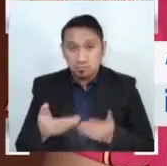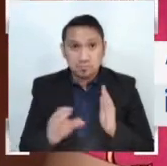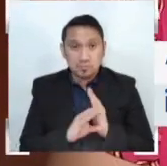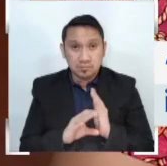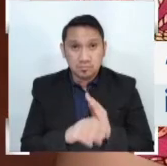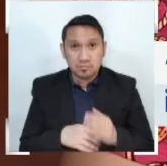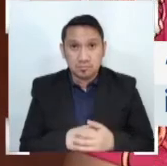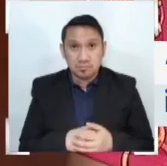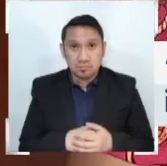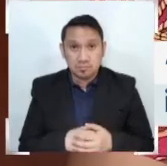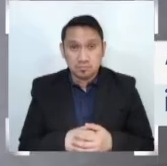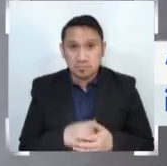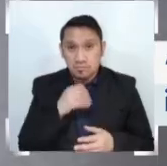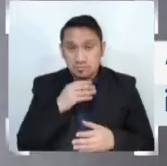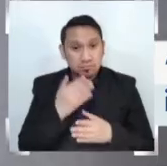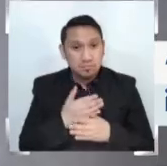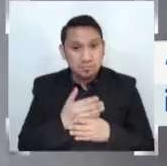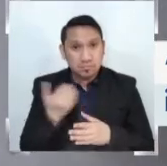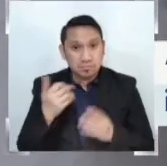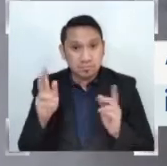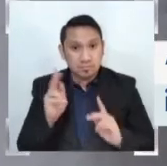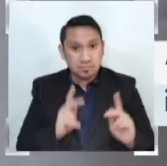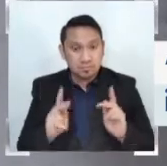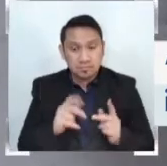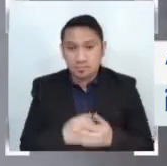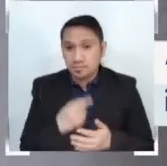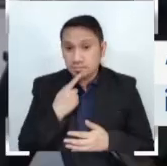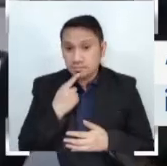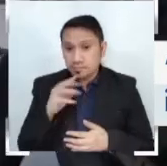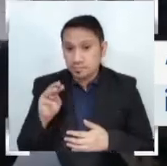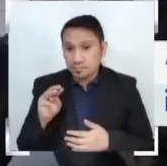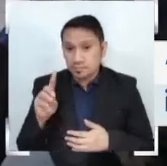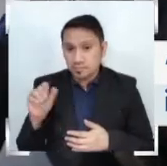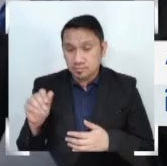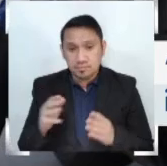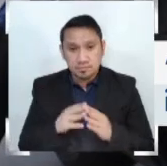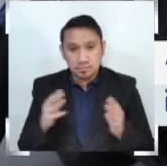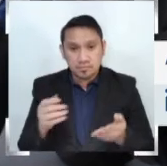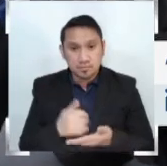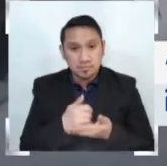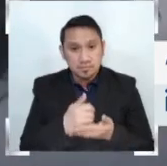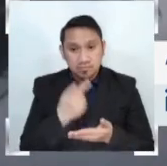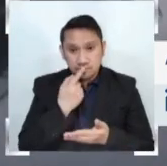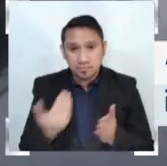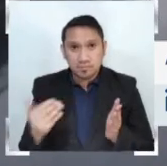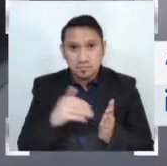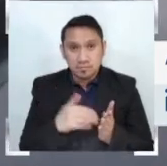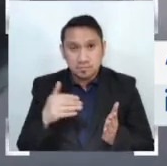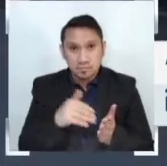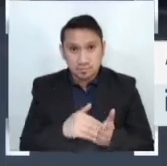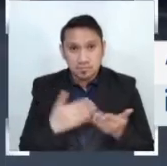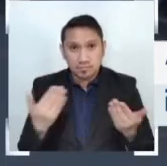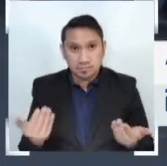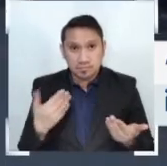hindi ka po makadisturbo sa kapwa mo. Sabi ng MMDA, malaking tulong daw ito sa kanila lalo't paulit-ulit na rin nilang ino-operate ang ilang